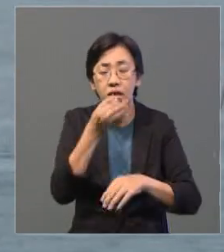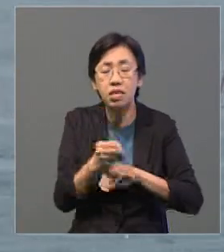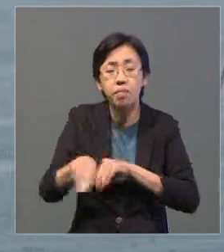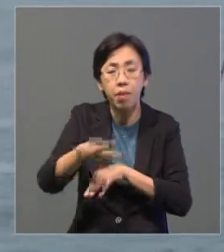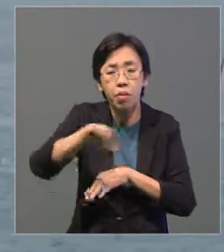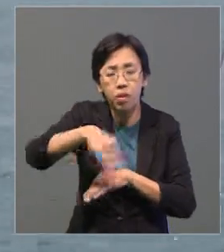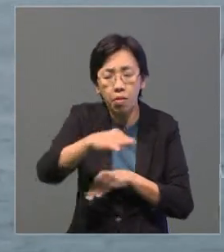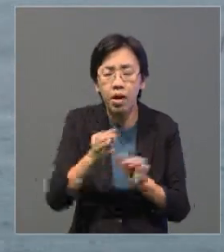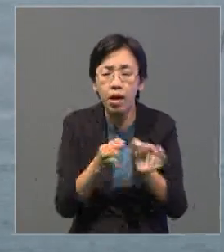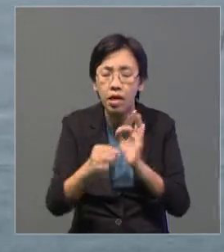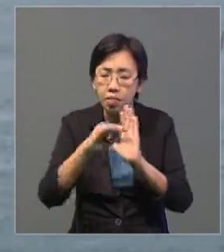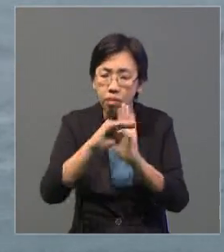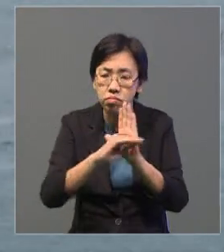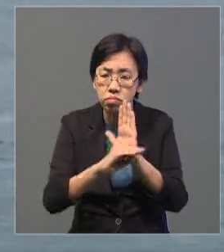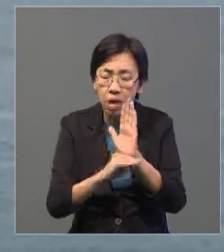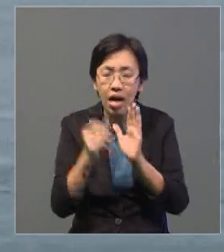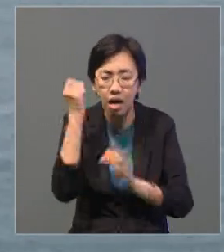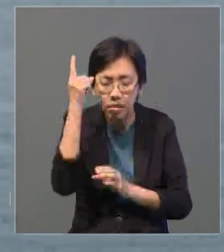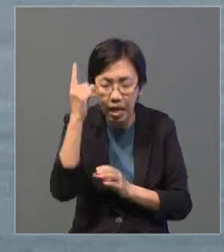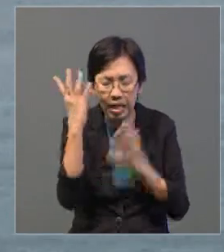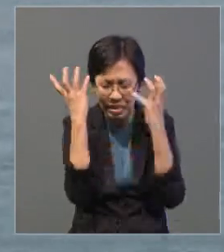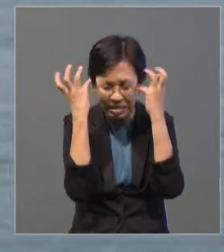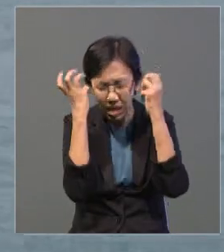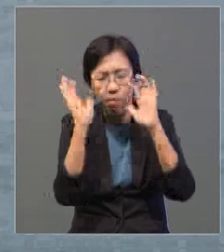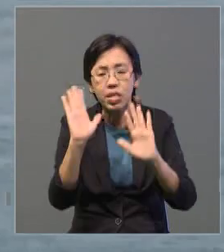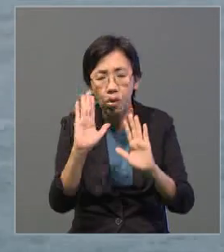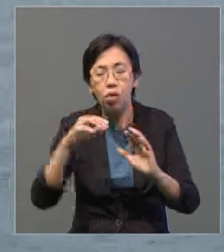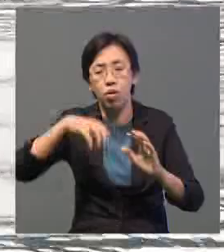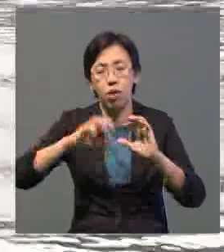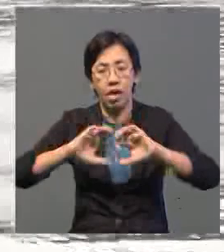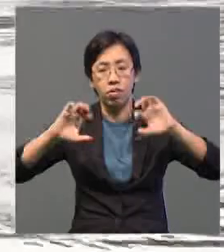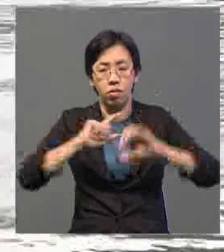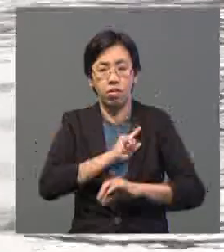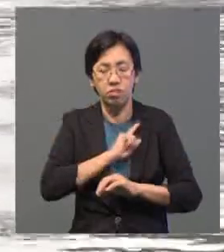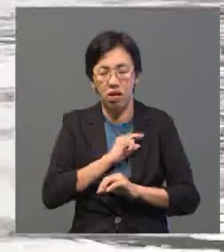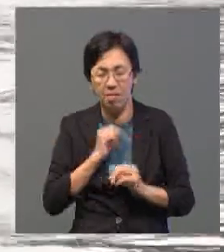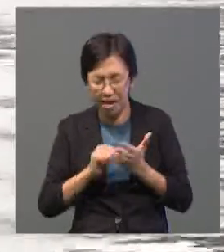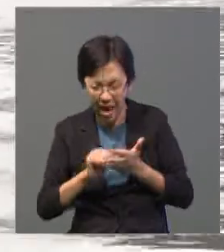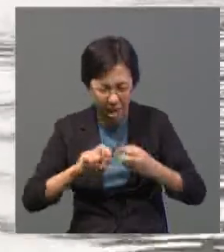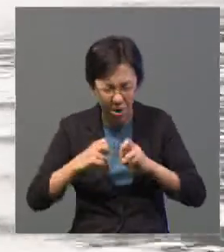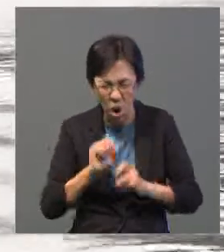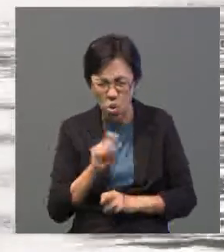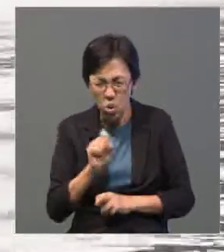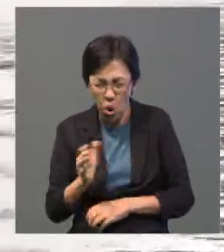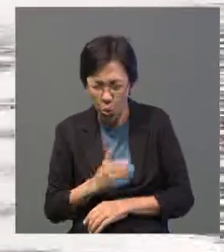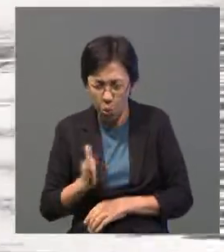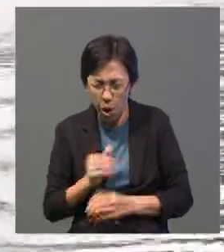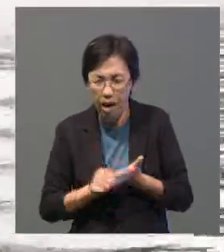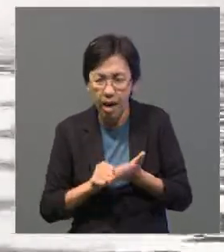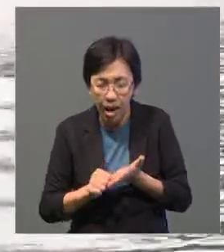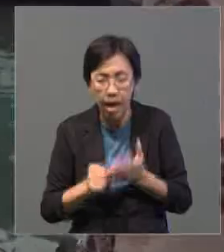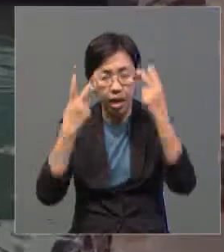เข้าใจในขั้นตอนทั้งหมดเพื่อให้เกิดความเข้าใจและคลายกังวลทุกหน่วยงานของภาครัฐมีหน้าที่ในการเร่งรัดแก้ไขปัญหาให้กับพี่น้องประชาชน